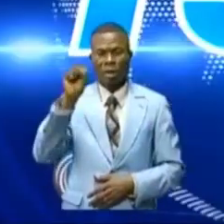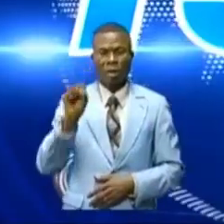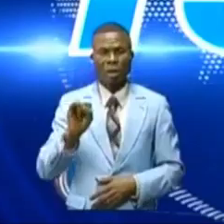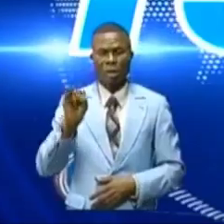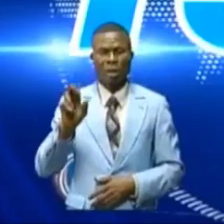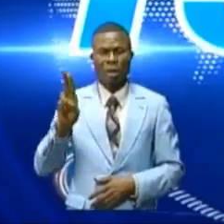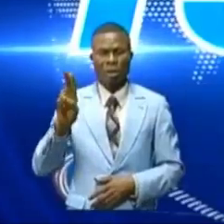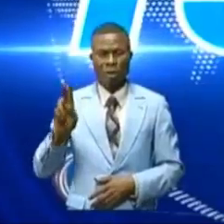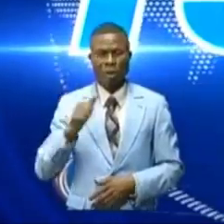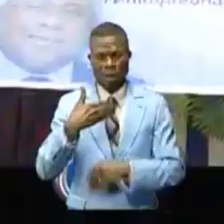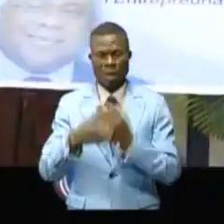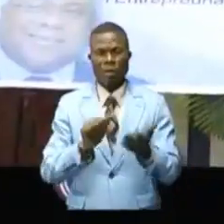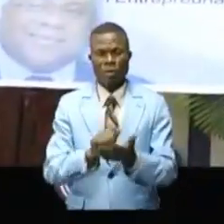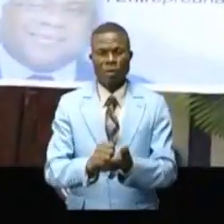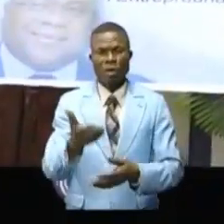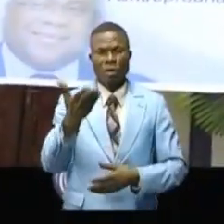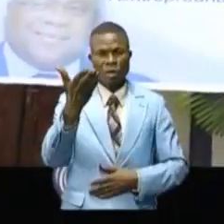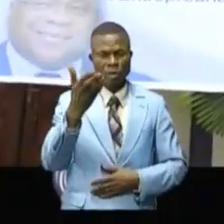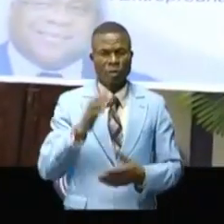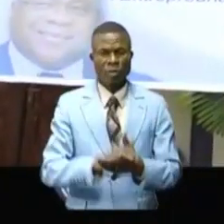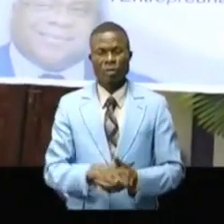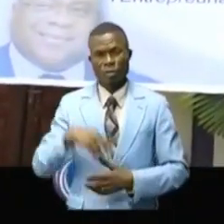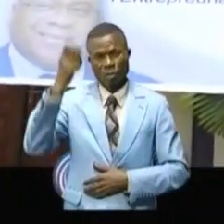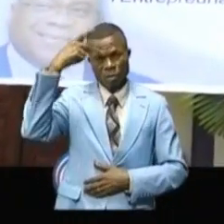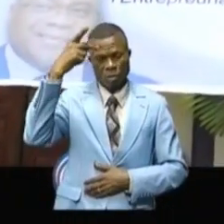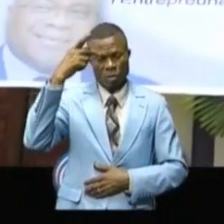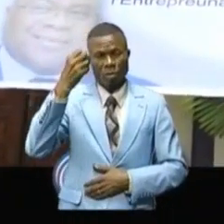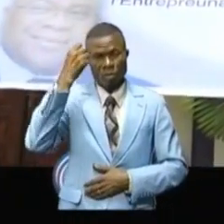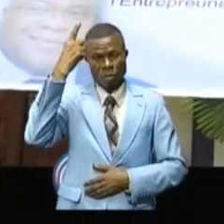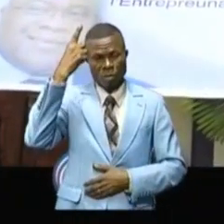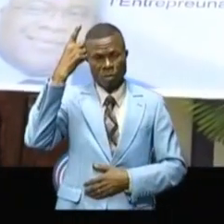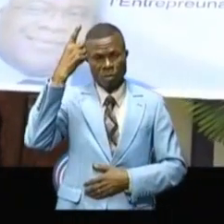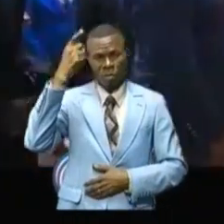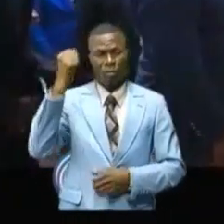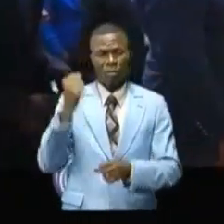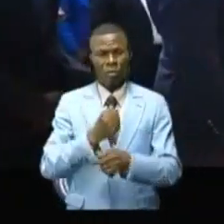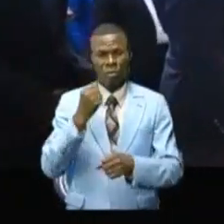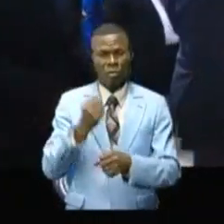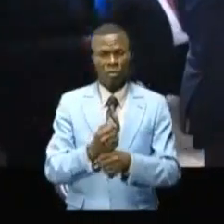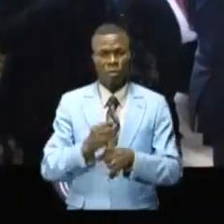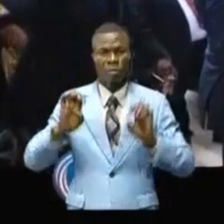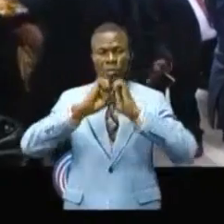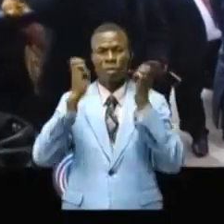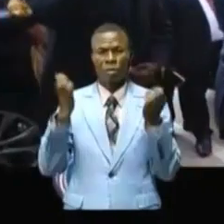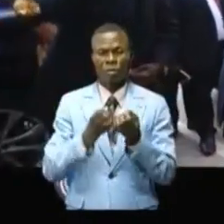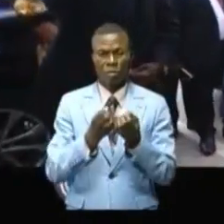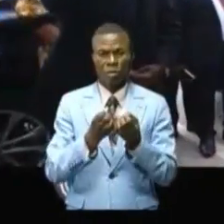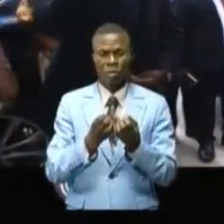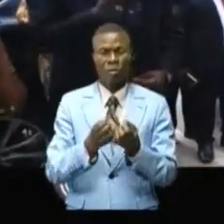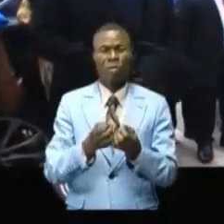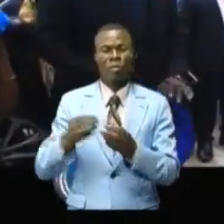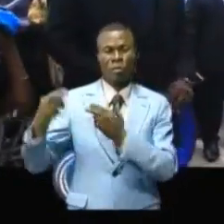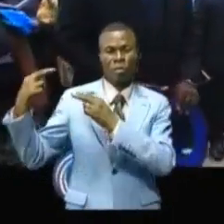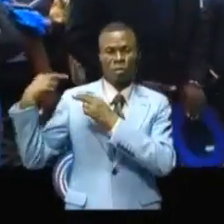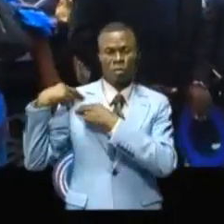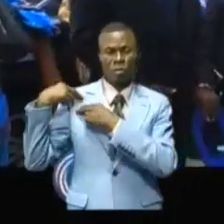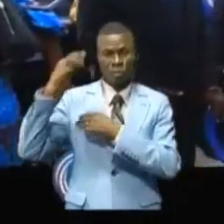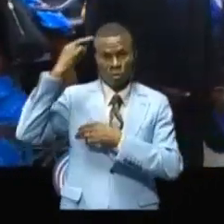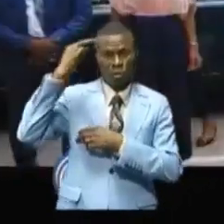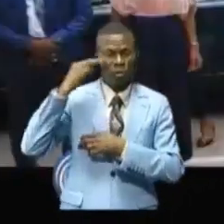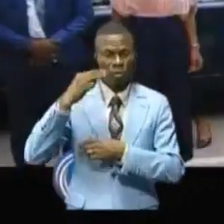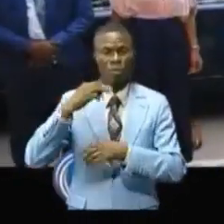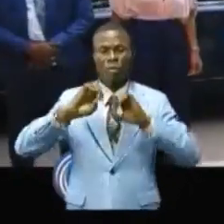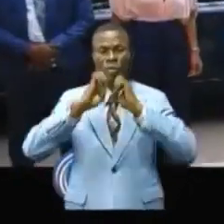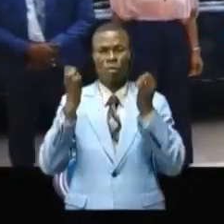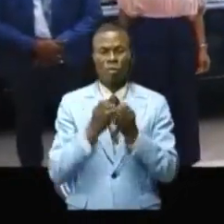Marthe Mangaza Kalala. Dans sa politique de comprendre à fond le fonctionnement des entreprises sous sa tutelle, le ministre de